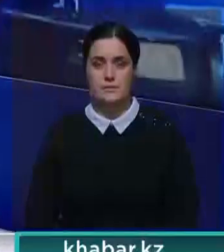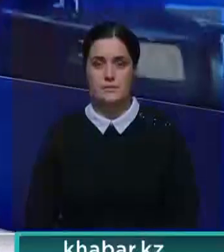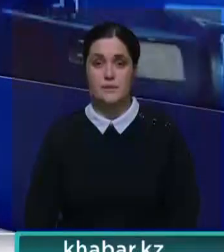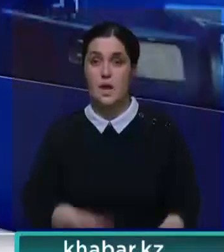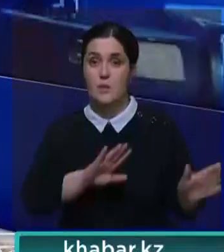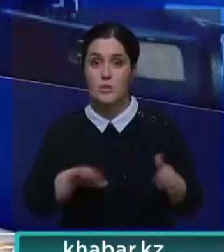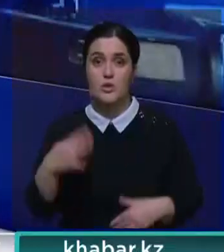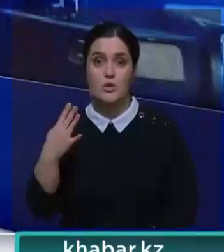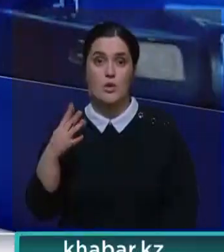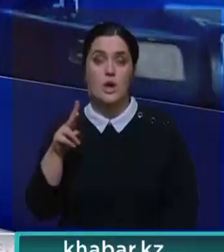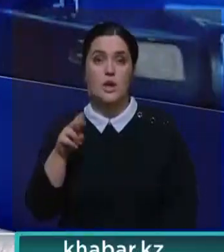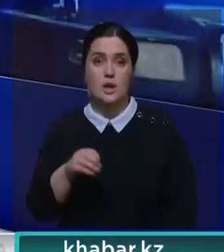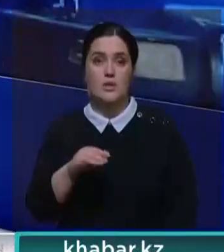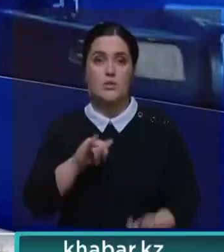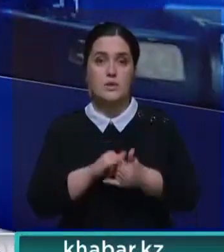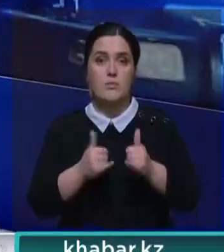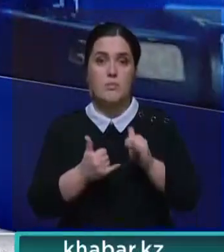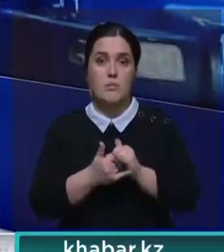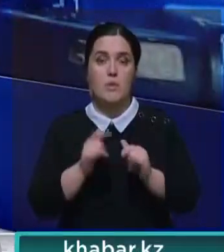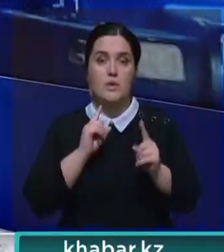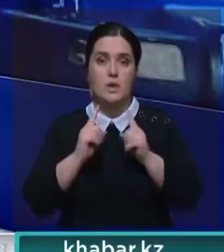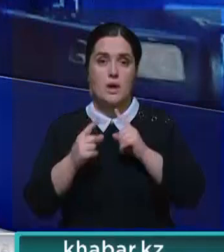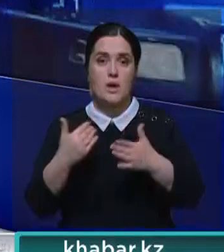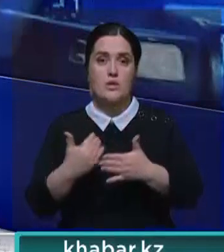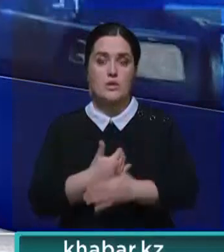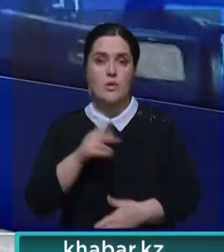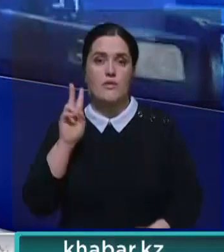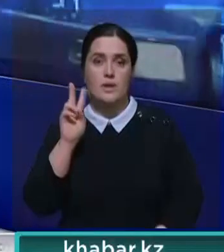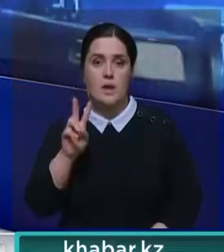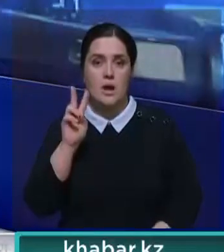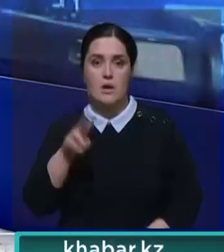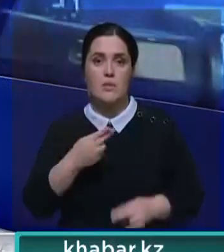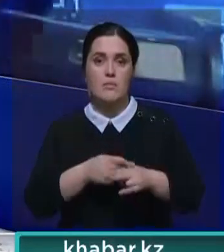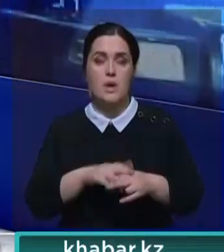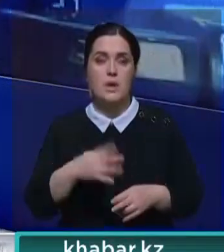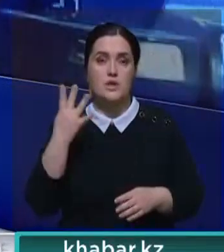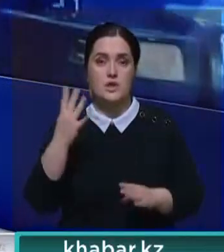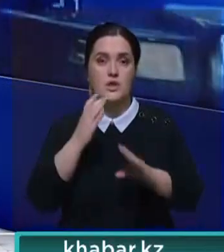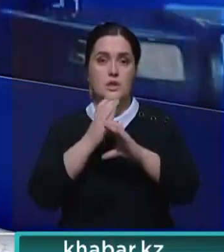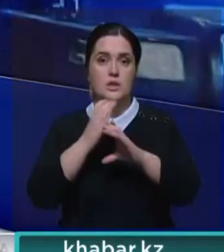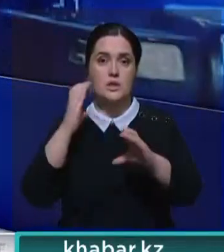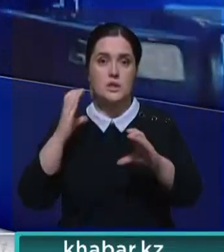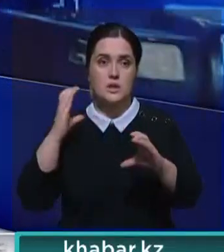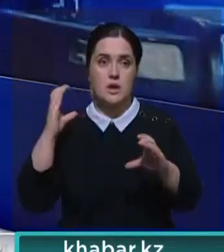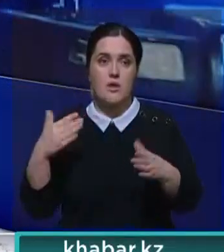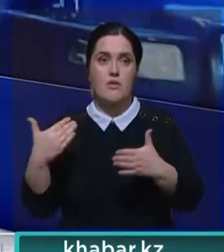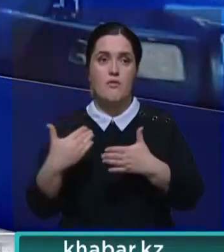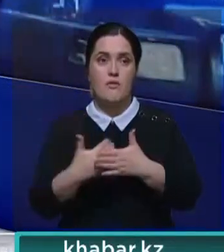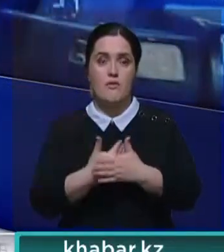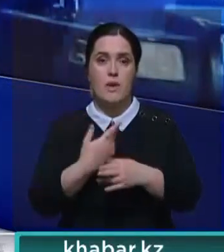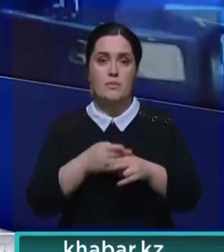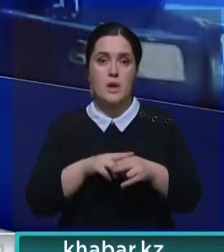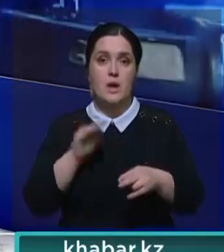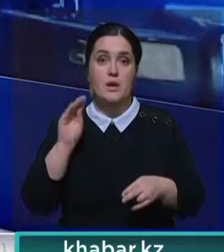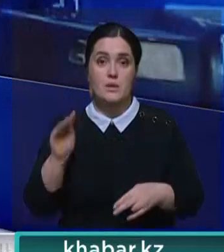Спустя 40 с лишним лет по улицам Усть-Каменогорска начнут курсировать новые трамваи. Местное депо пополнили 4 вагона.